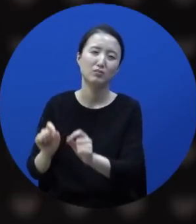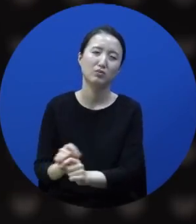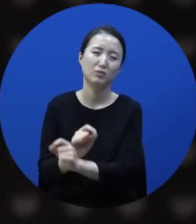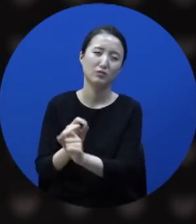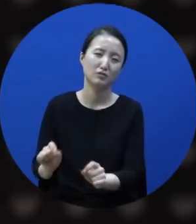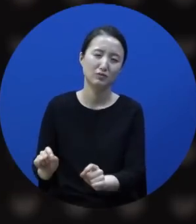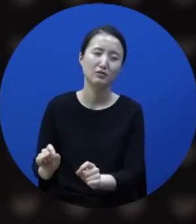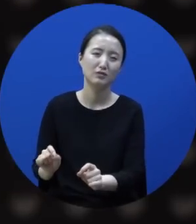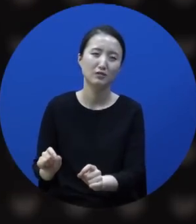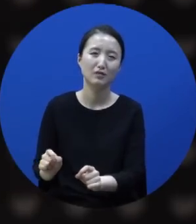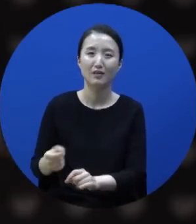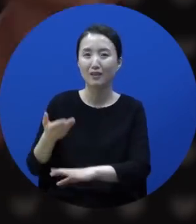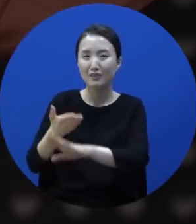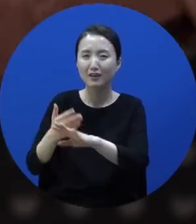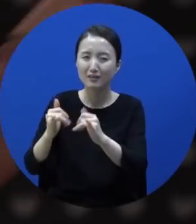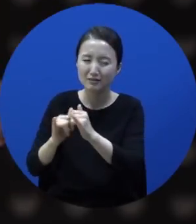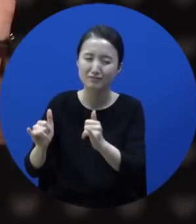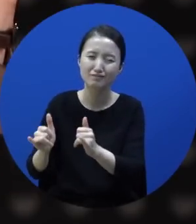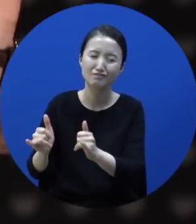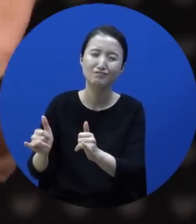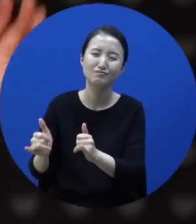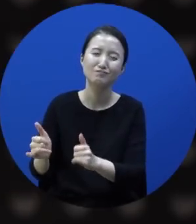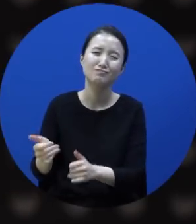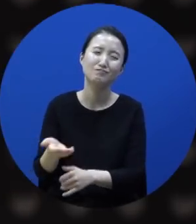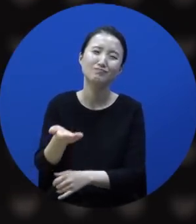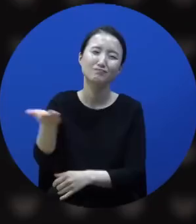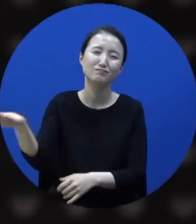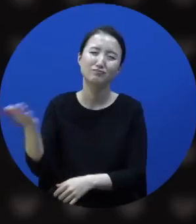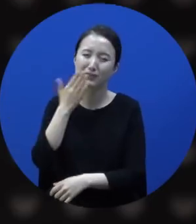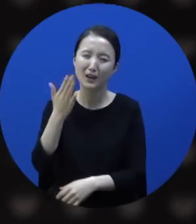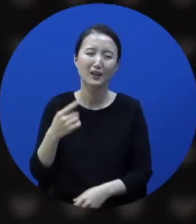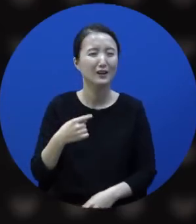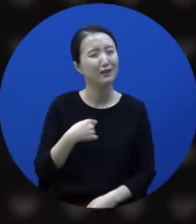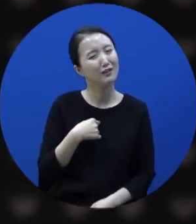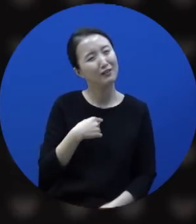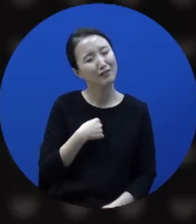많이 살았거든요. 그리고 그거는 남 얘기. 내 얘기는 아니야.